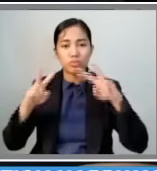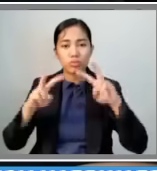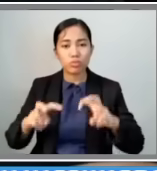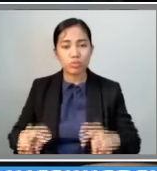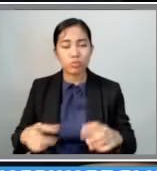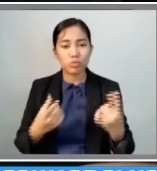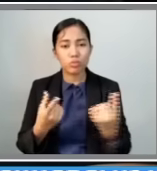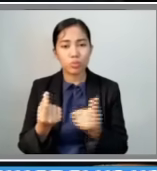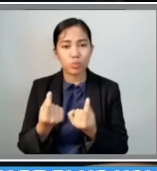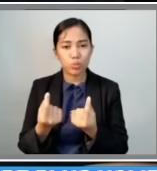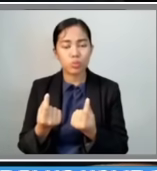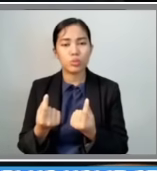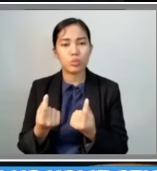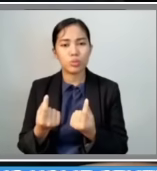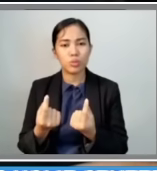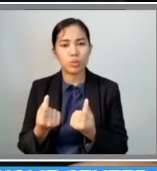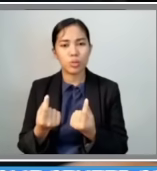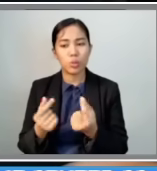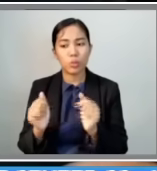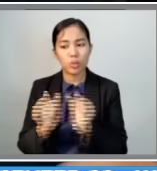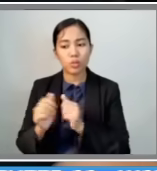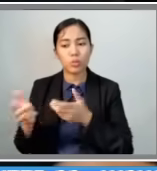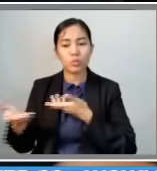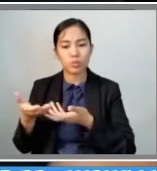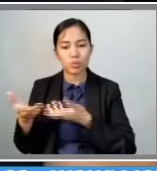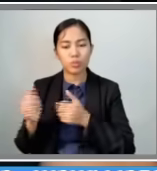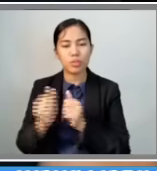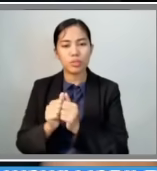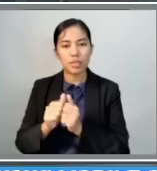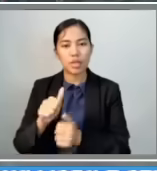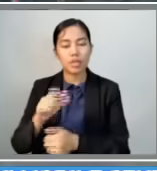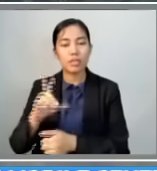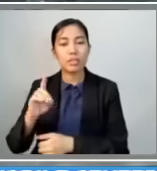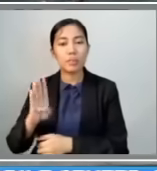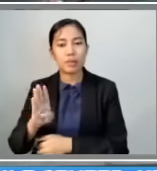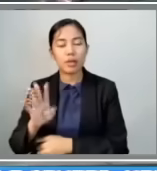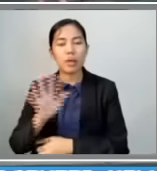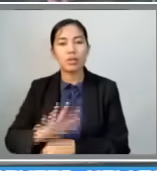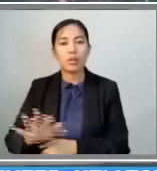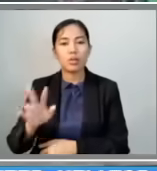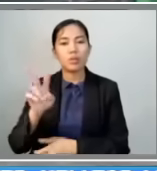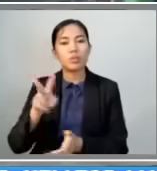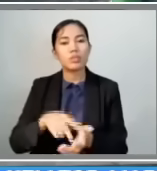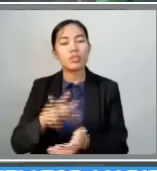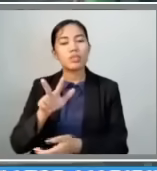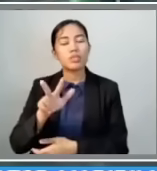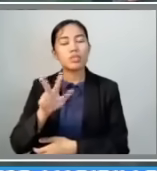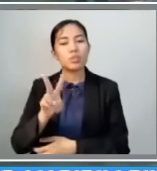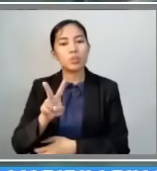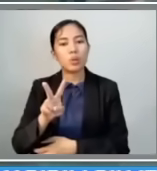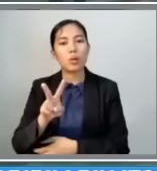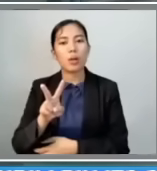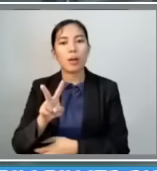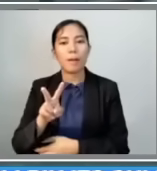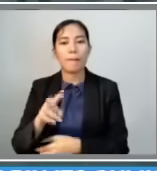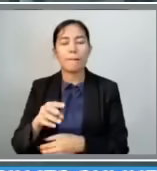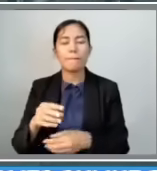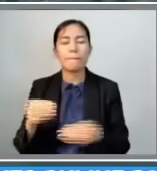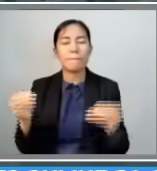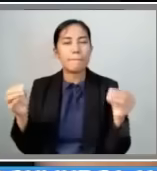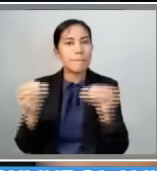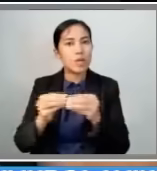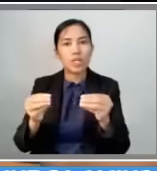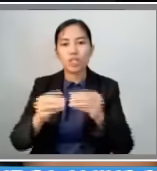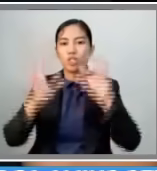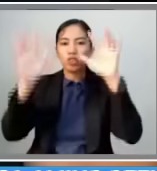our consultants from ADB, by 2032, mag-i-increase pa ang amount of rainfall by as much as